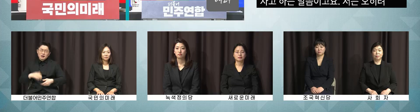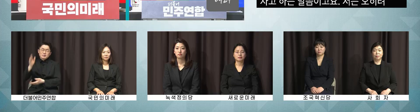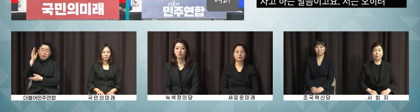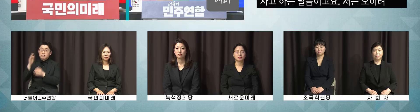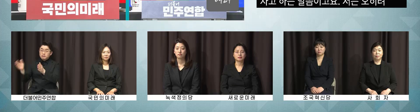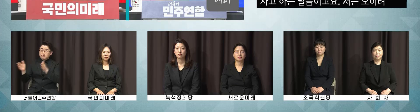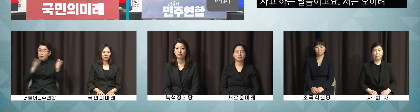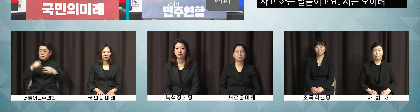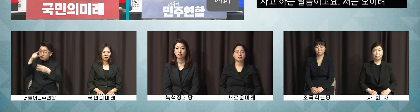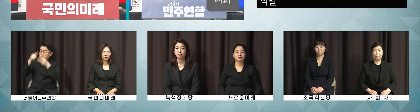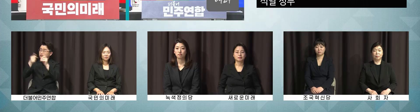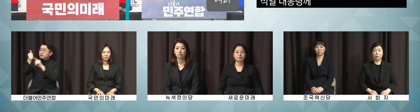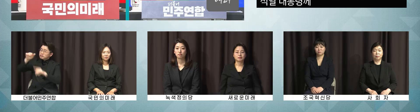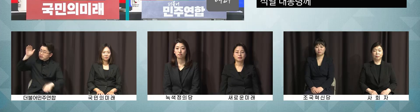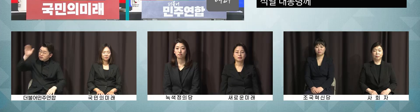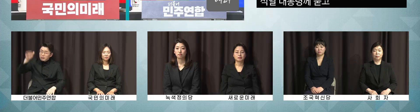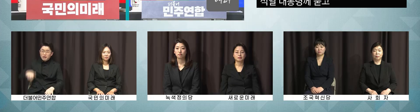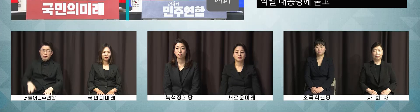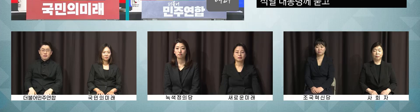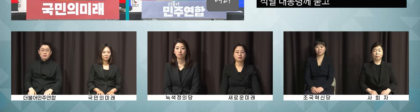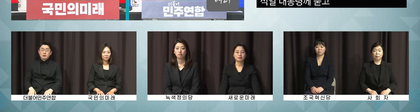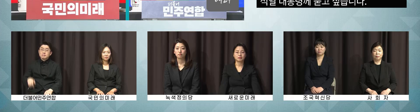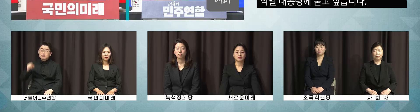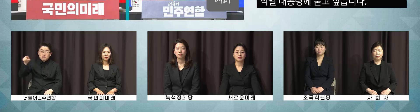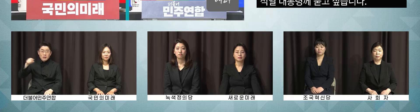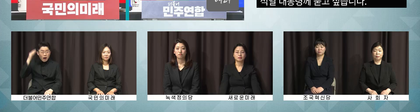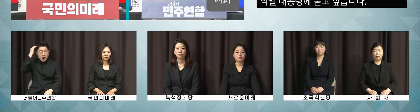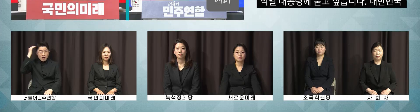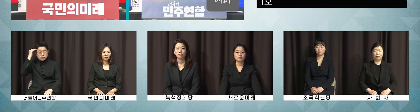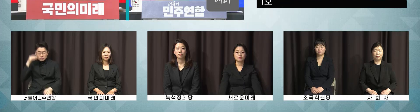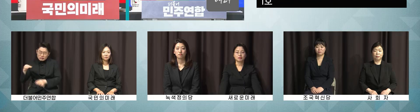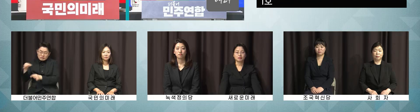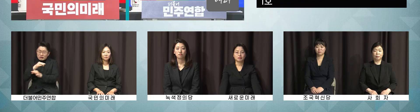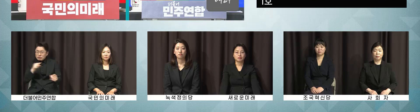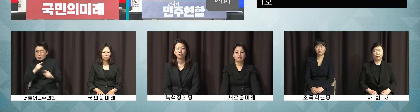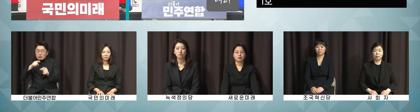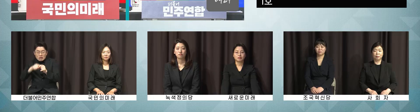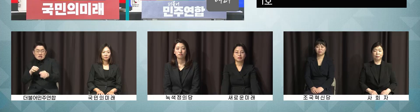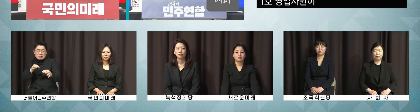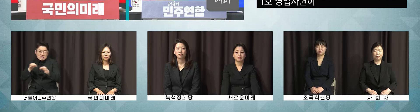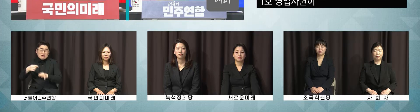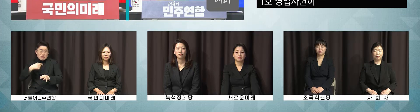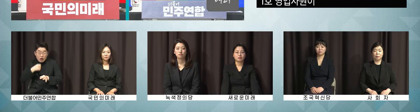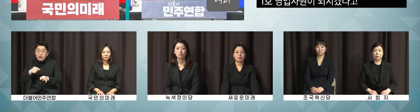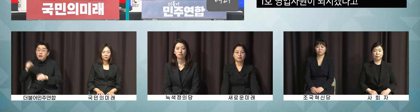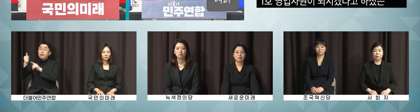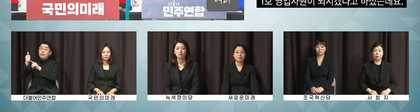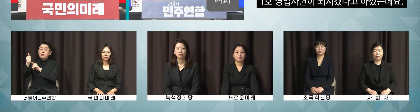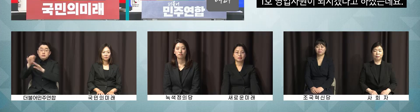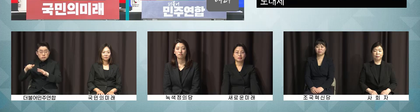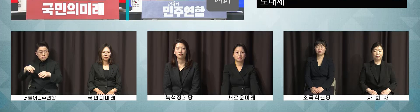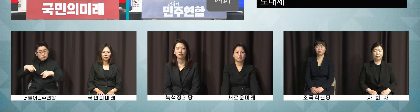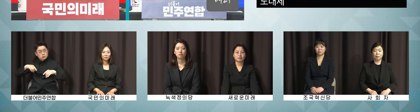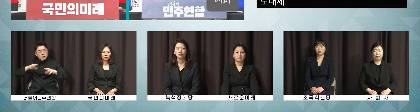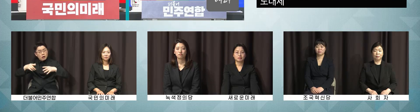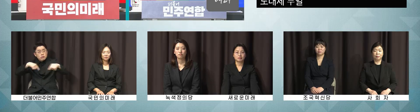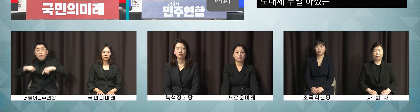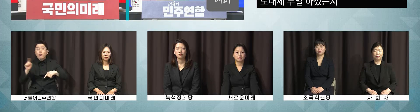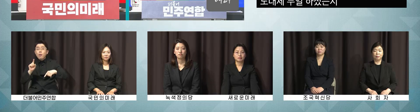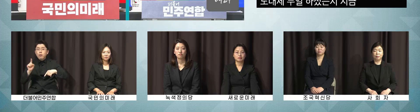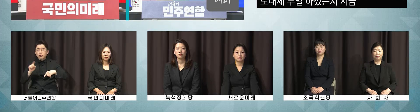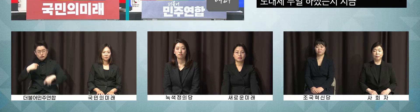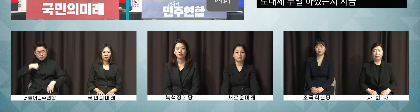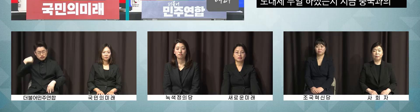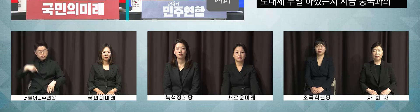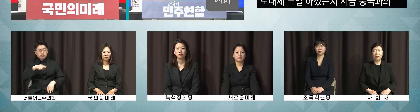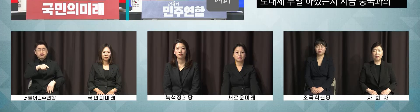묻고 싶습니다. 대한민국 1호 영업사원이 되시겠다라고 하셨는데요. 도대체 무엇을 하셨는지 지금 중국과의